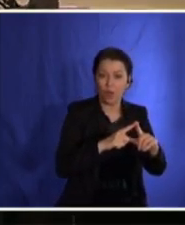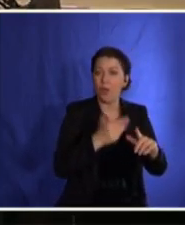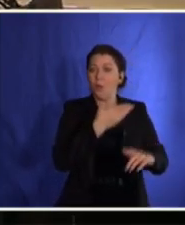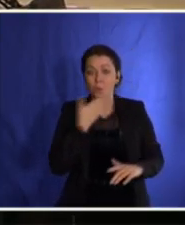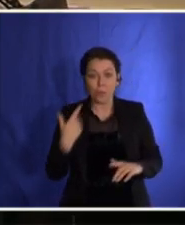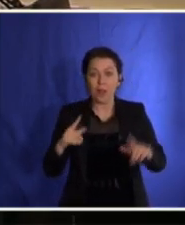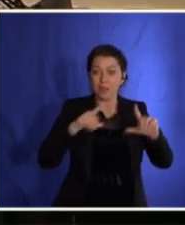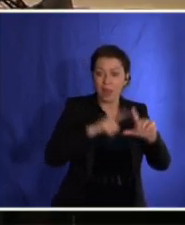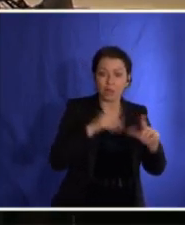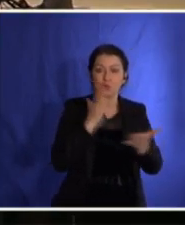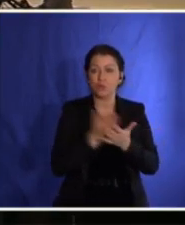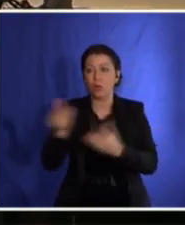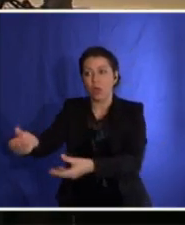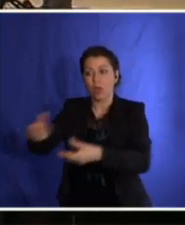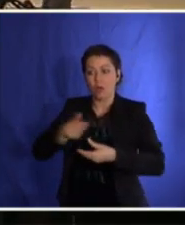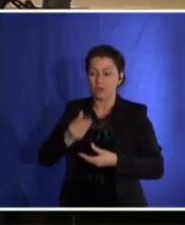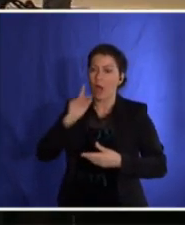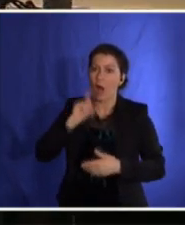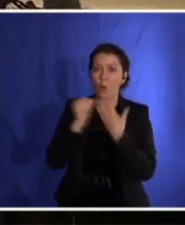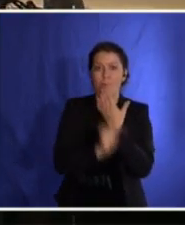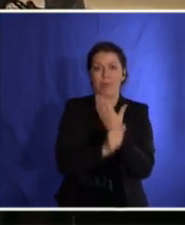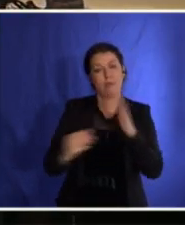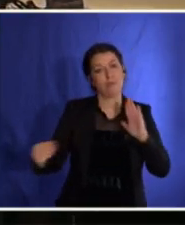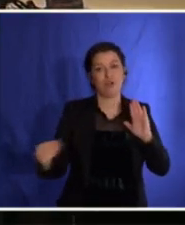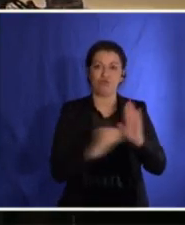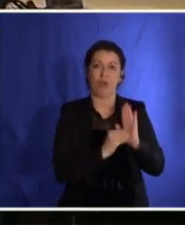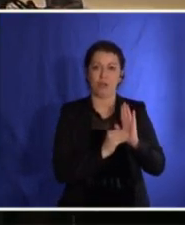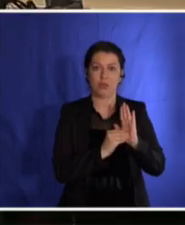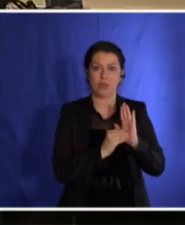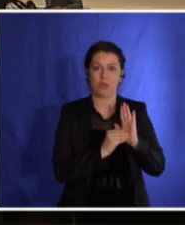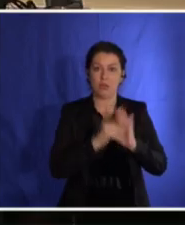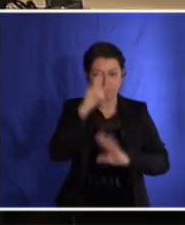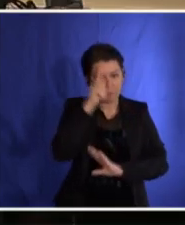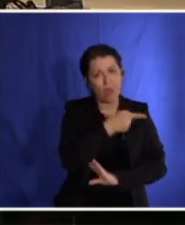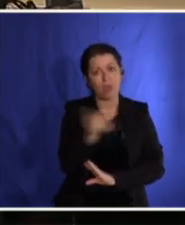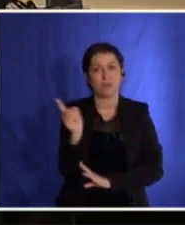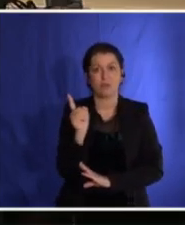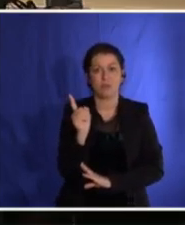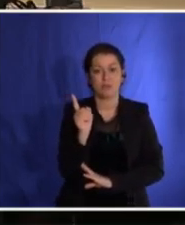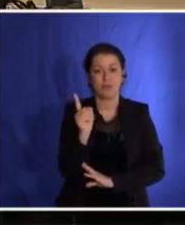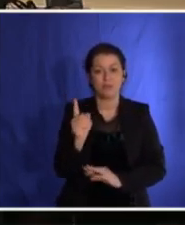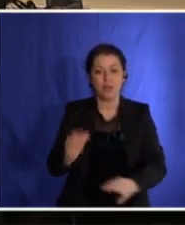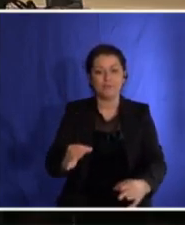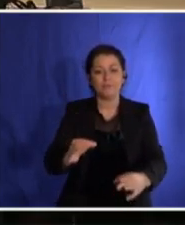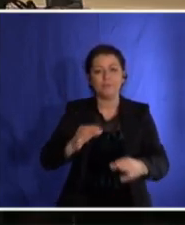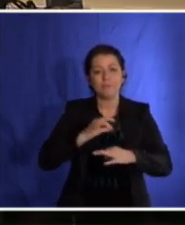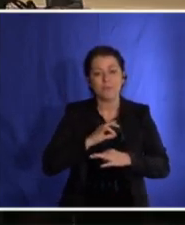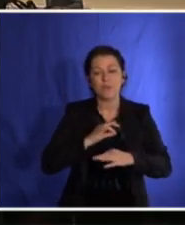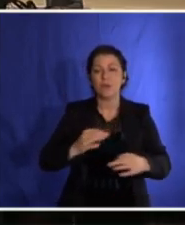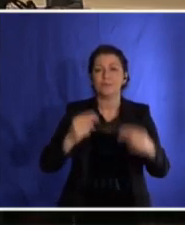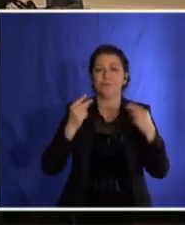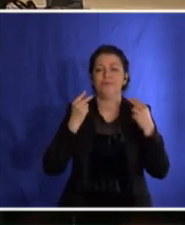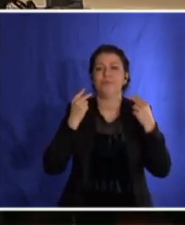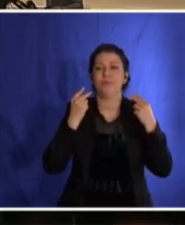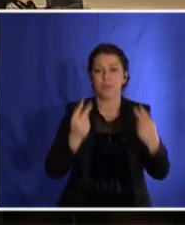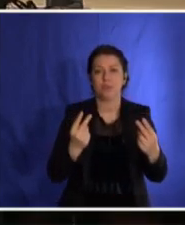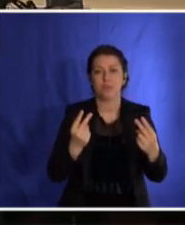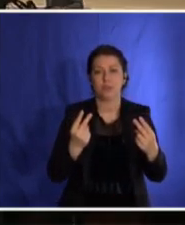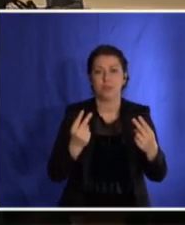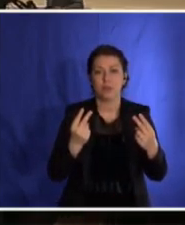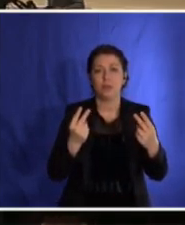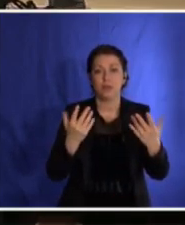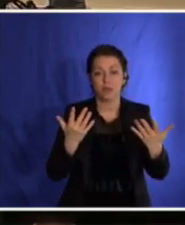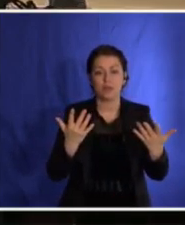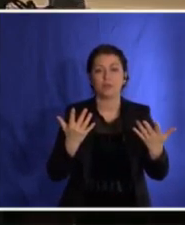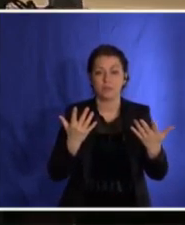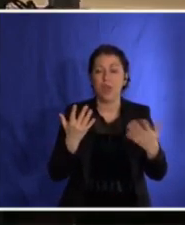hat. Das steht schon in der Bibel, wie man weiß. Ich denke, für uns ist es ganz entscheidend, dass wir